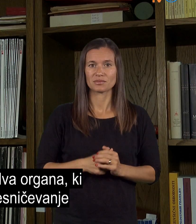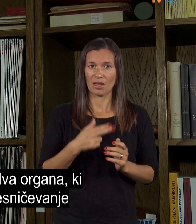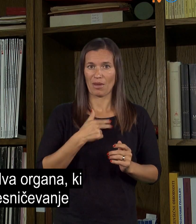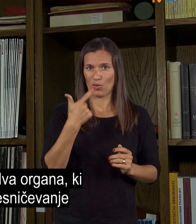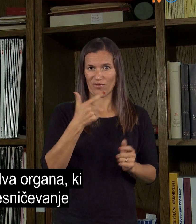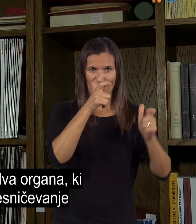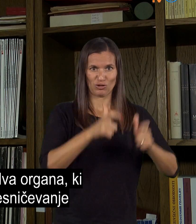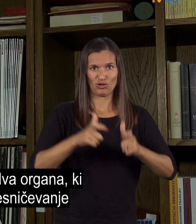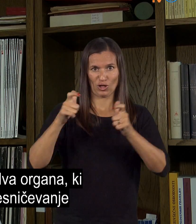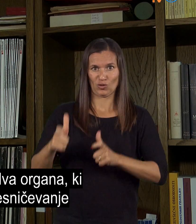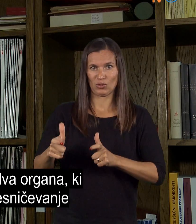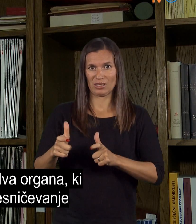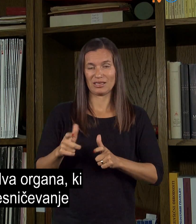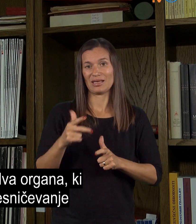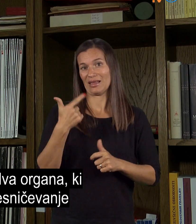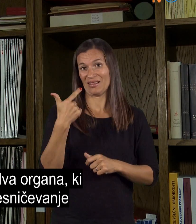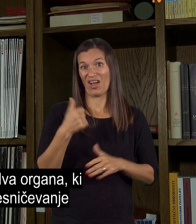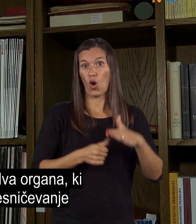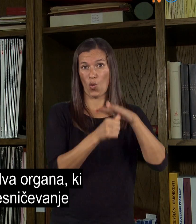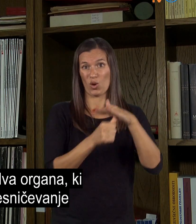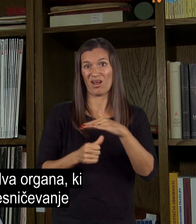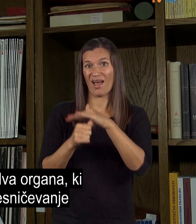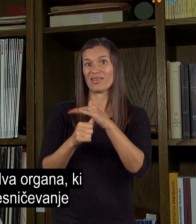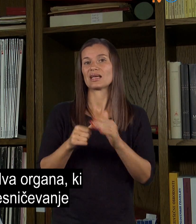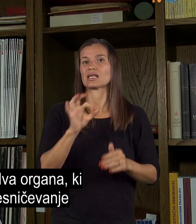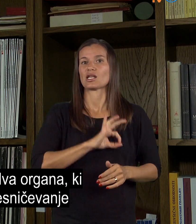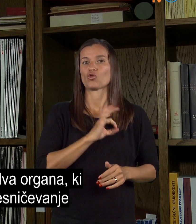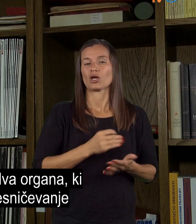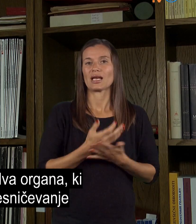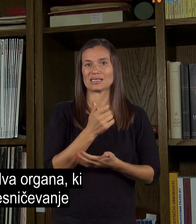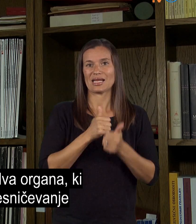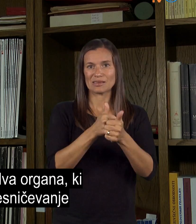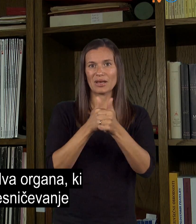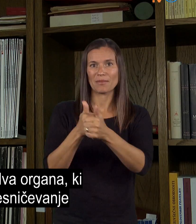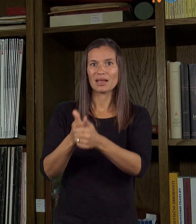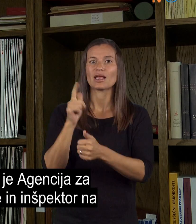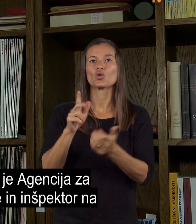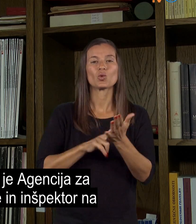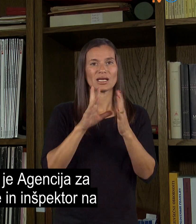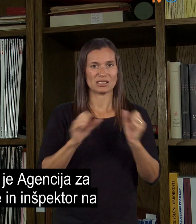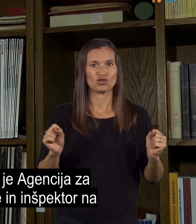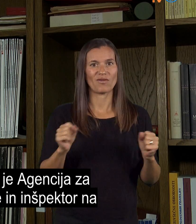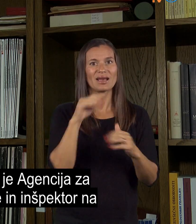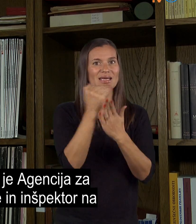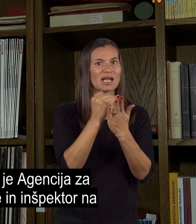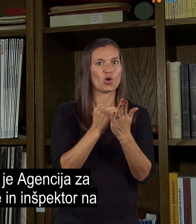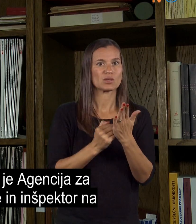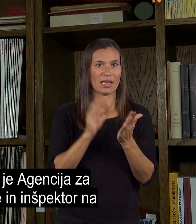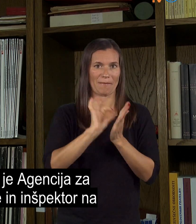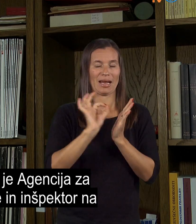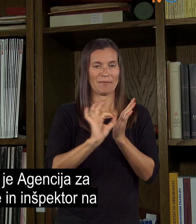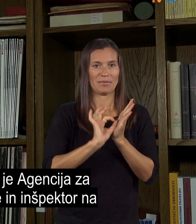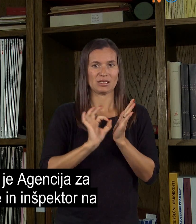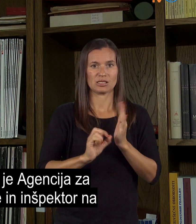Imamo dve inštituciji, dva organa, ki sta zadolžena za spremljanje in uresničevanje zakonskih